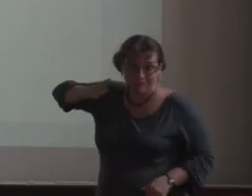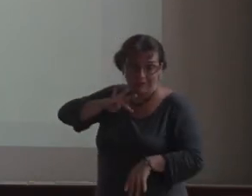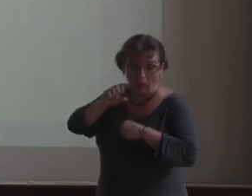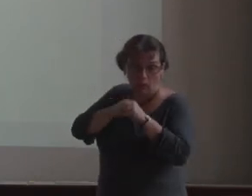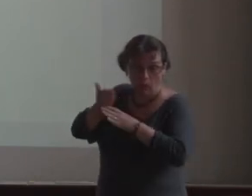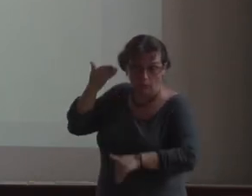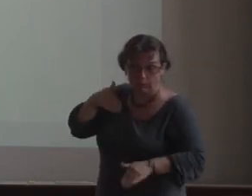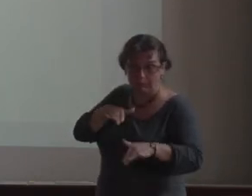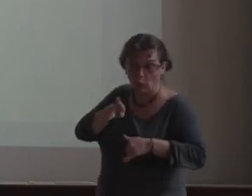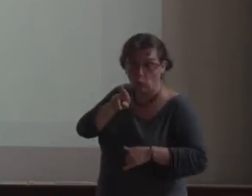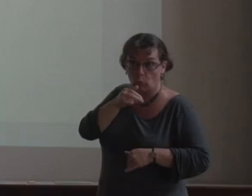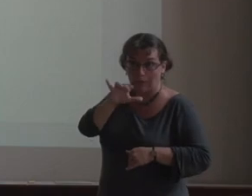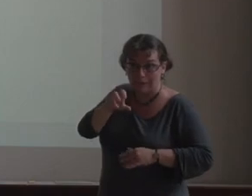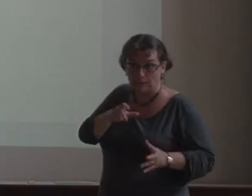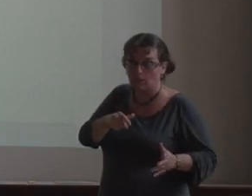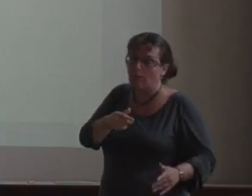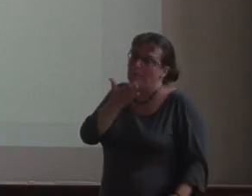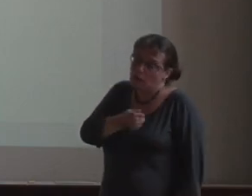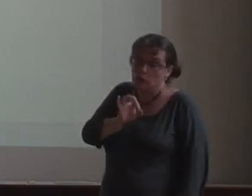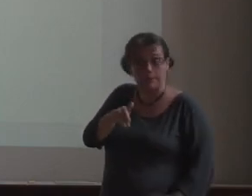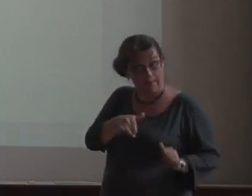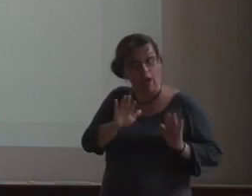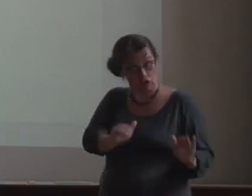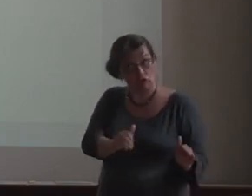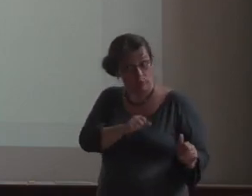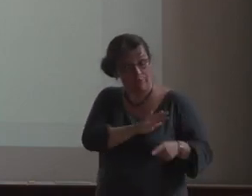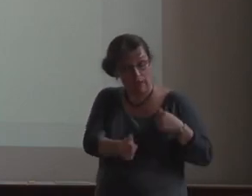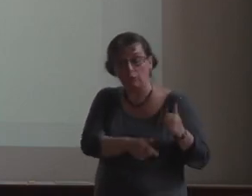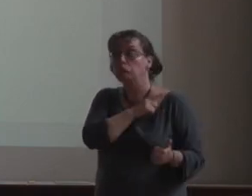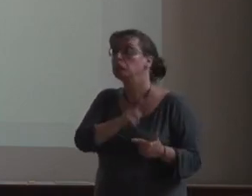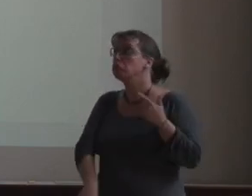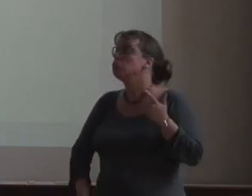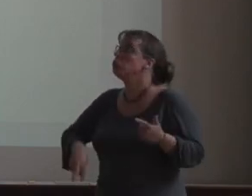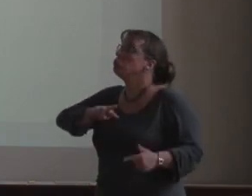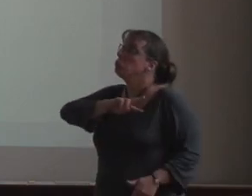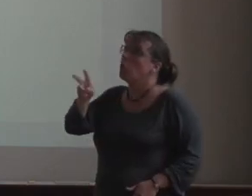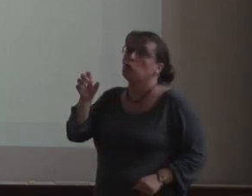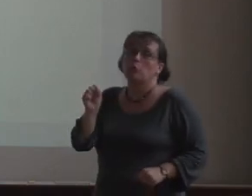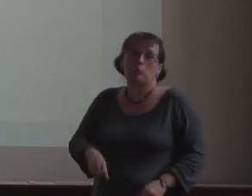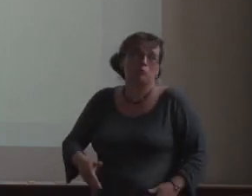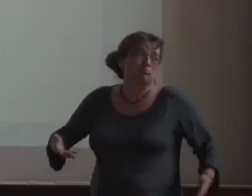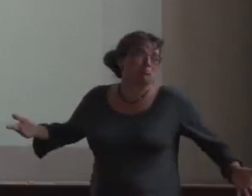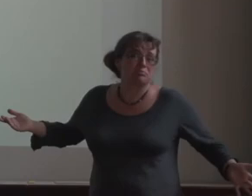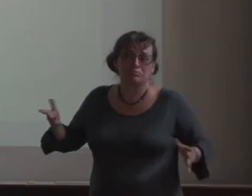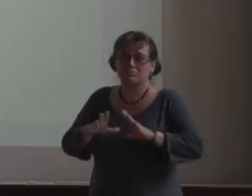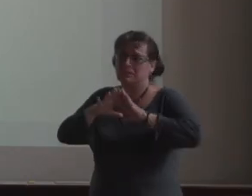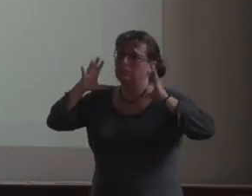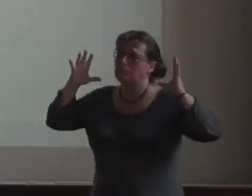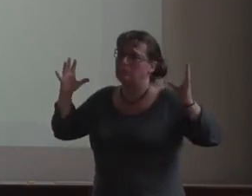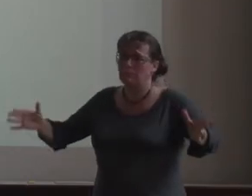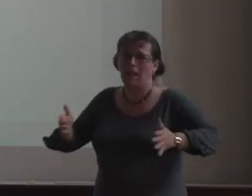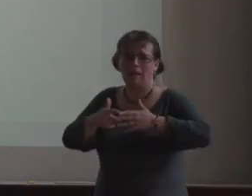vraiment toujours bien. C'est pas joli, mais ça marche. Ou une des milliers de lib en